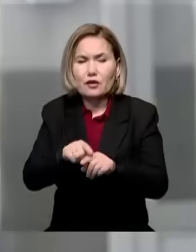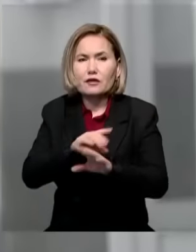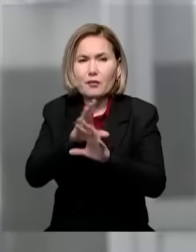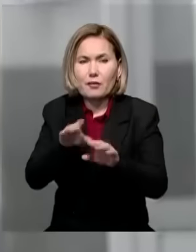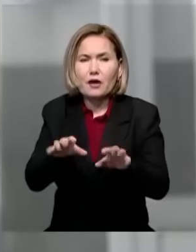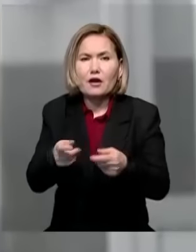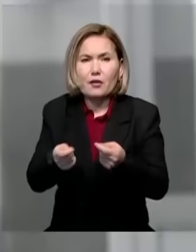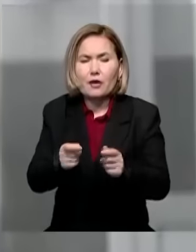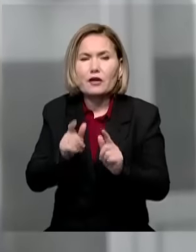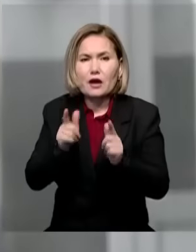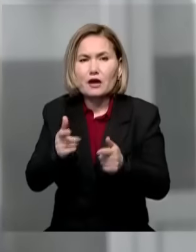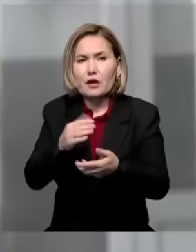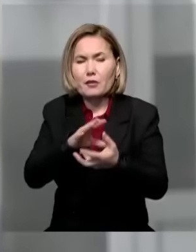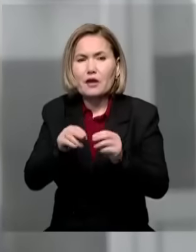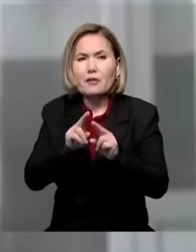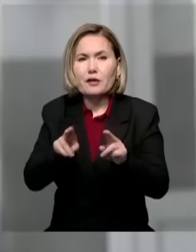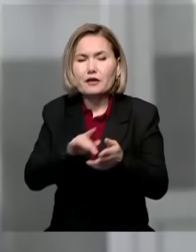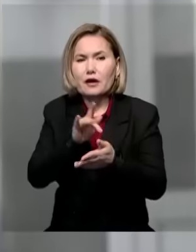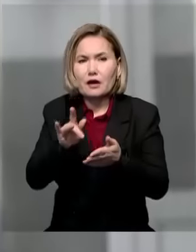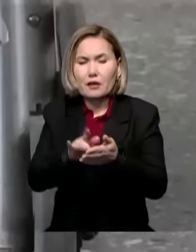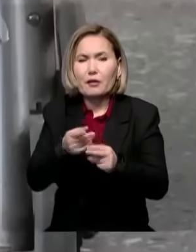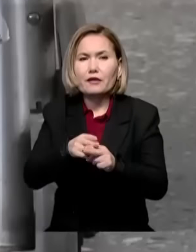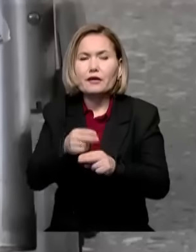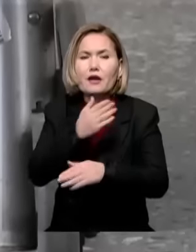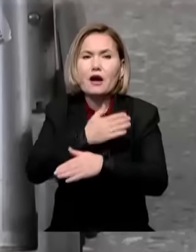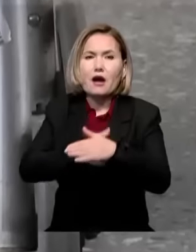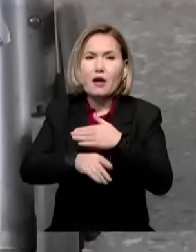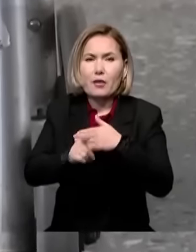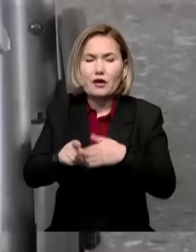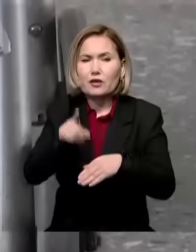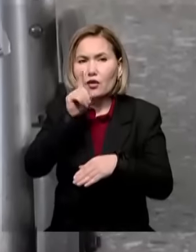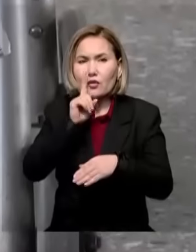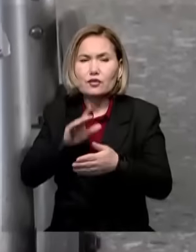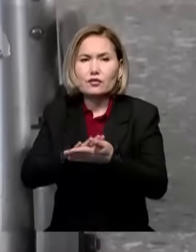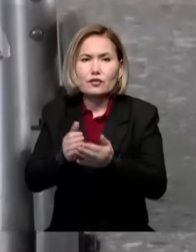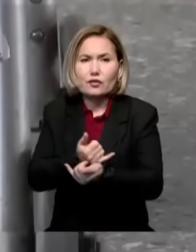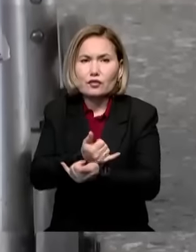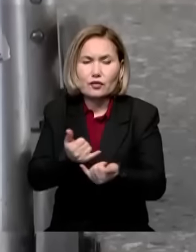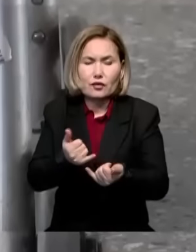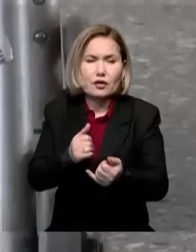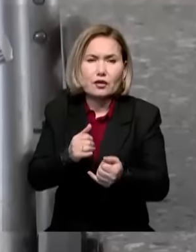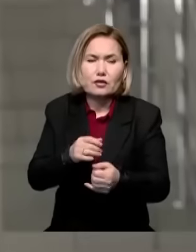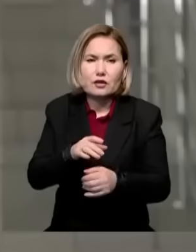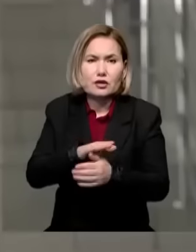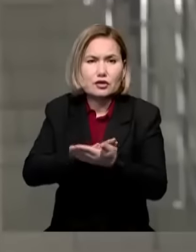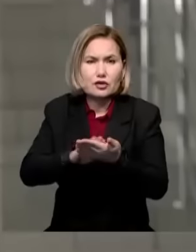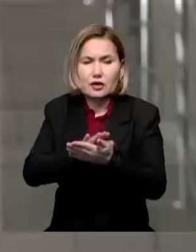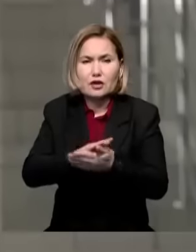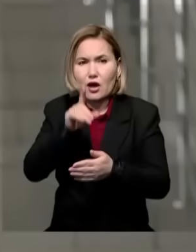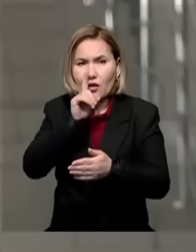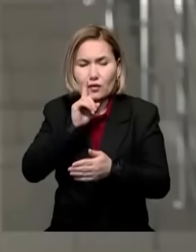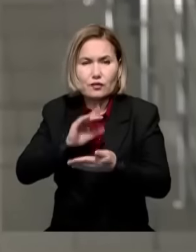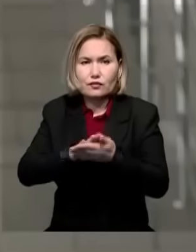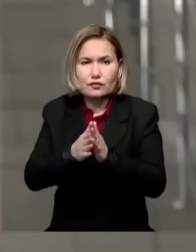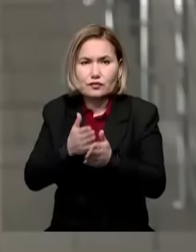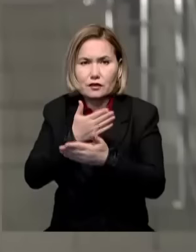келіседі. Оның да айтуынша, Петропавлда мүмкіндігі шектеулі жандарға толыққанды жағдай жасалмаған. К